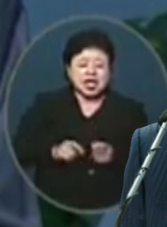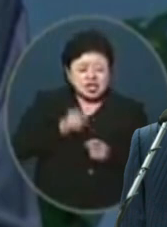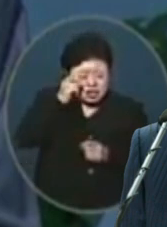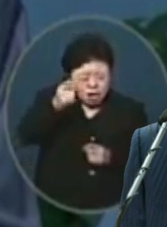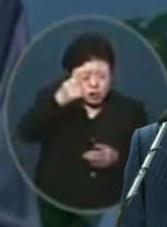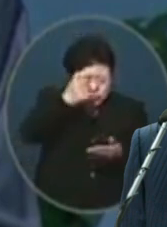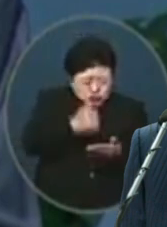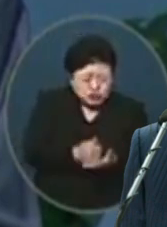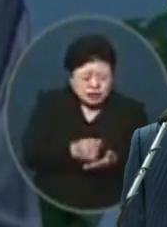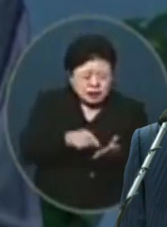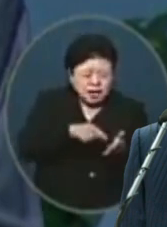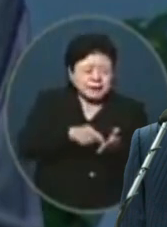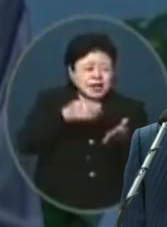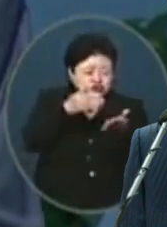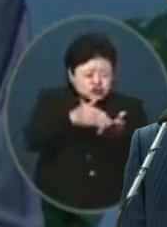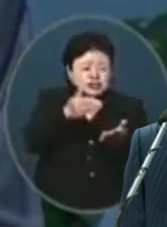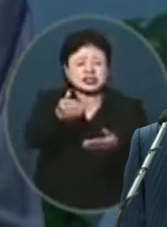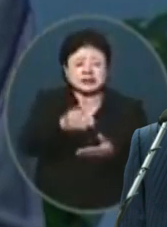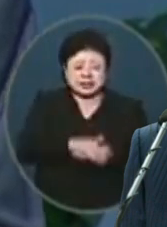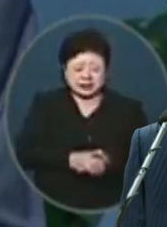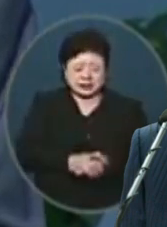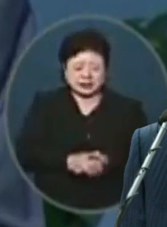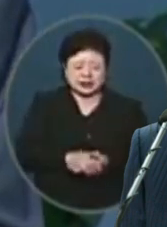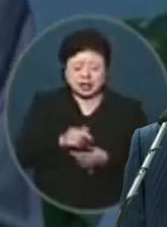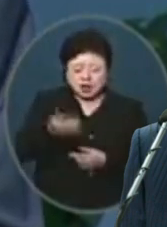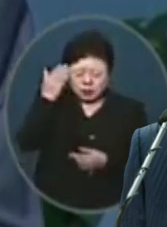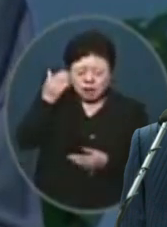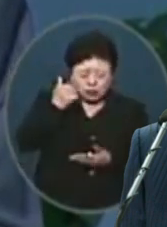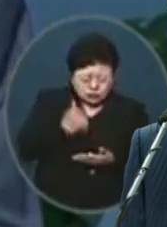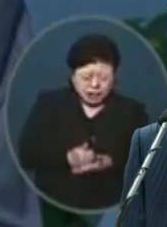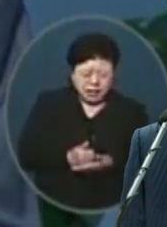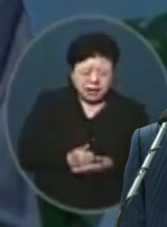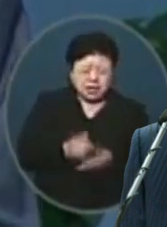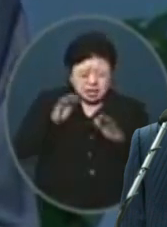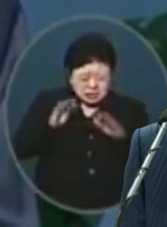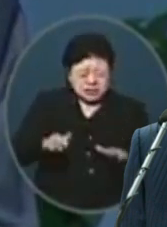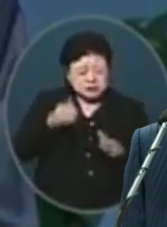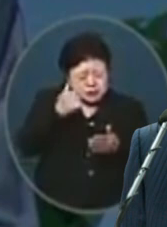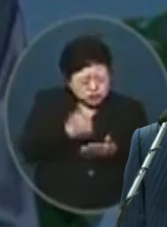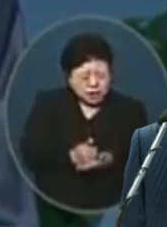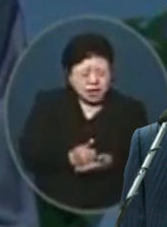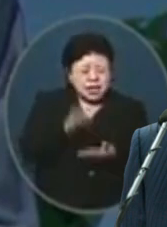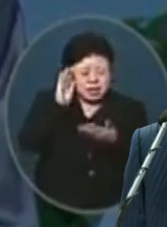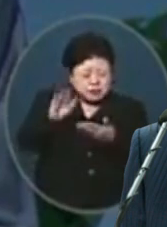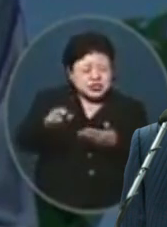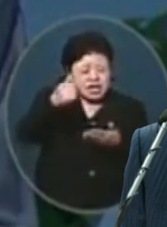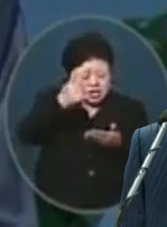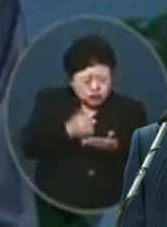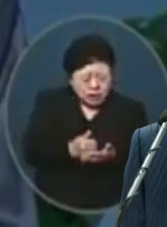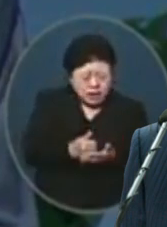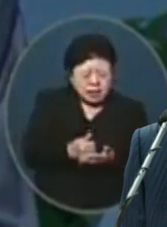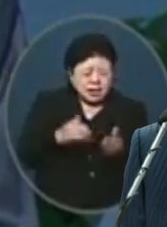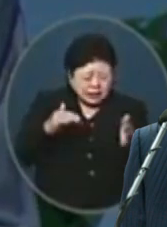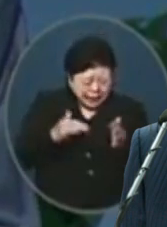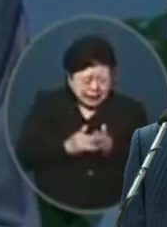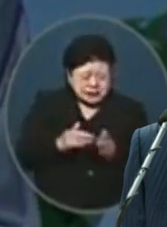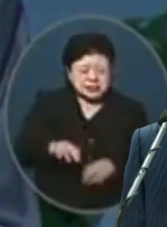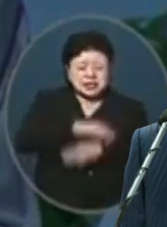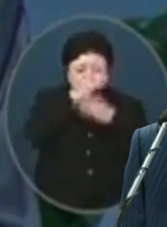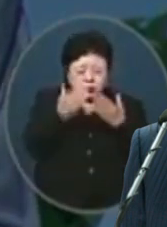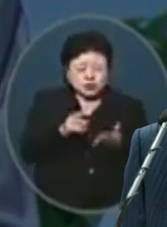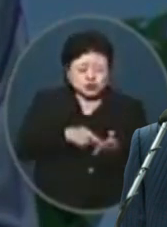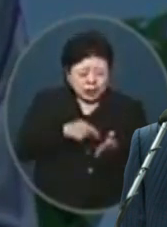영원히 죄를 청산해버리기 때문에 과거의 죄도 지금의 죄도 미래의 죄도